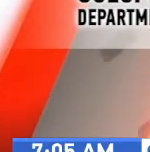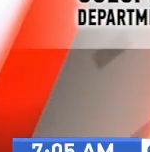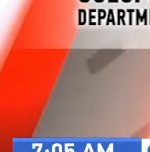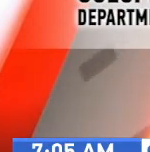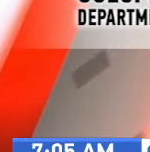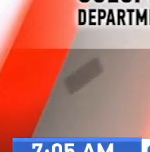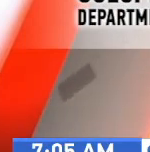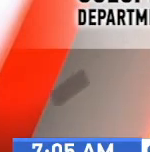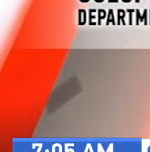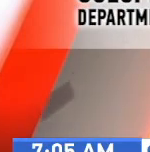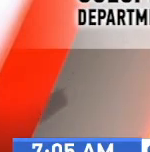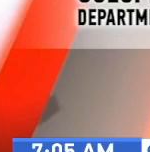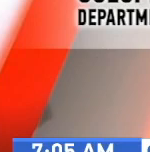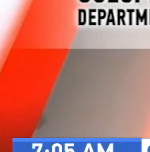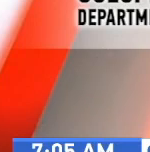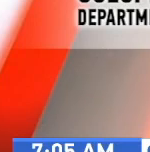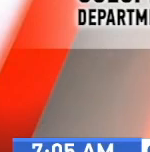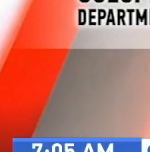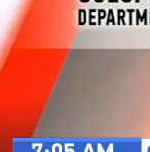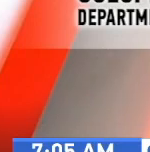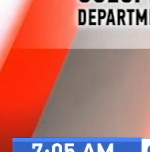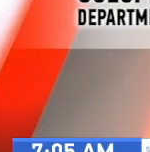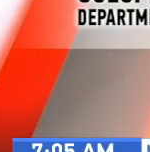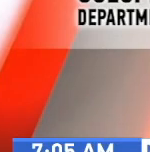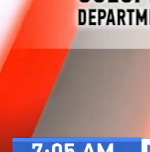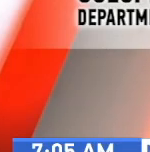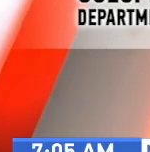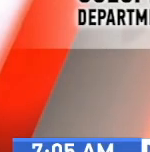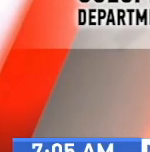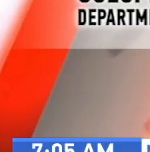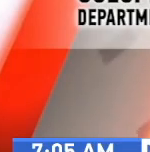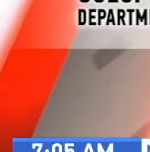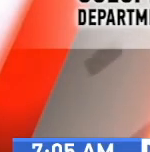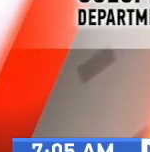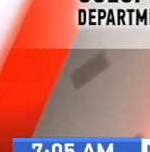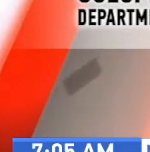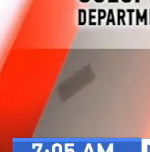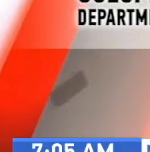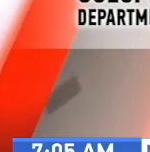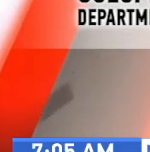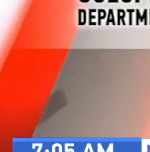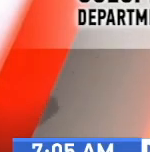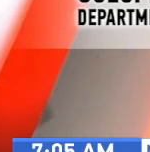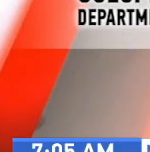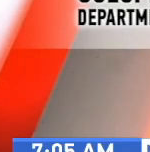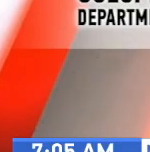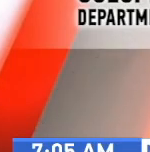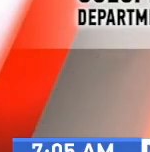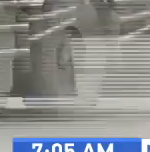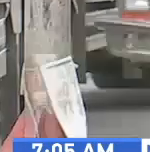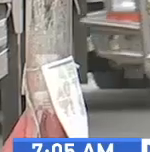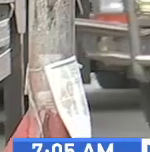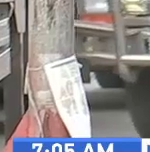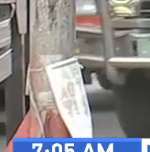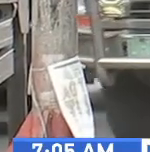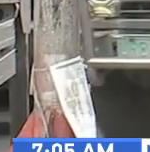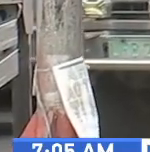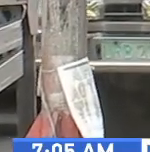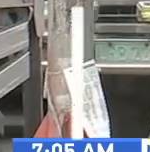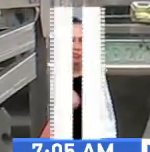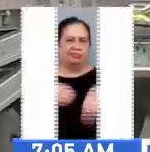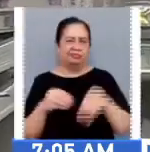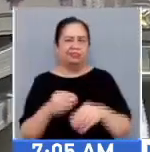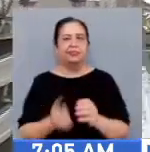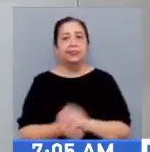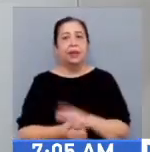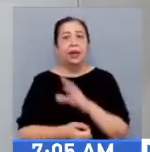nila mabenta ng magandang presyo yung kanilang magugulay, eh nakaka-discourage po no, sa ating mga nagtatanim. At kahit